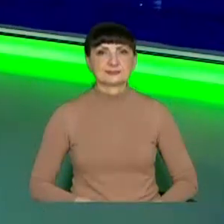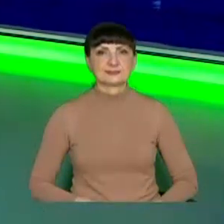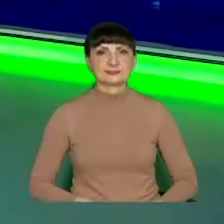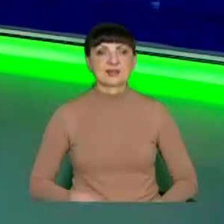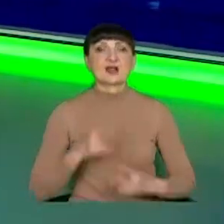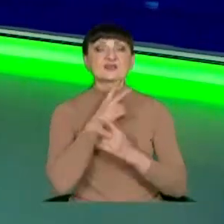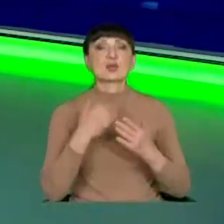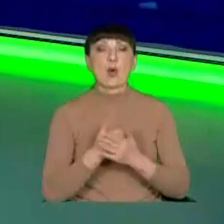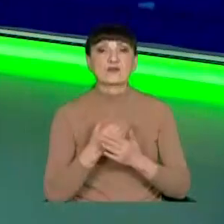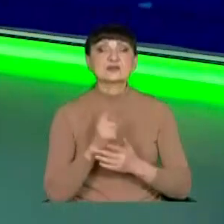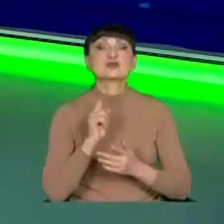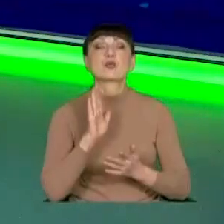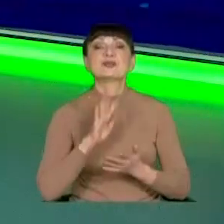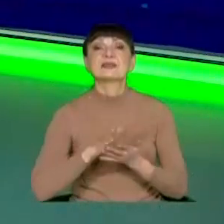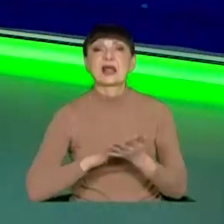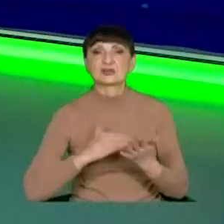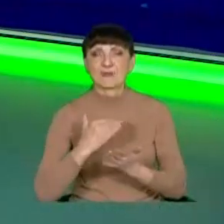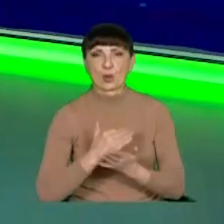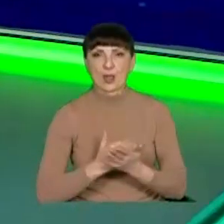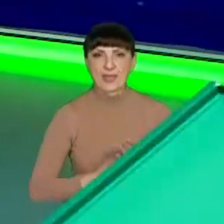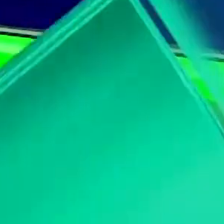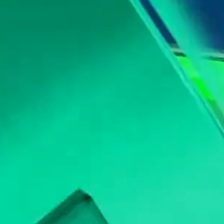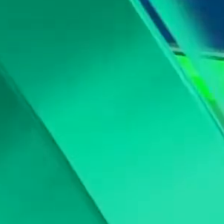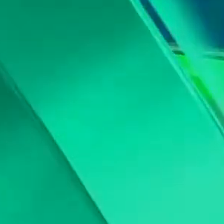Вы смотрите новости, далее в выпуске.